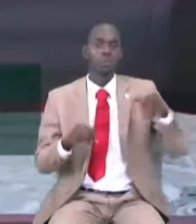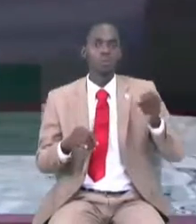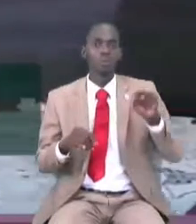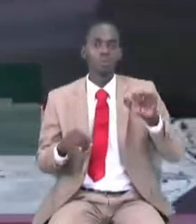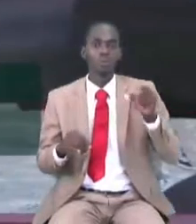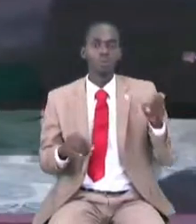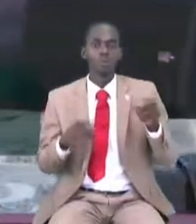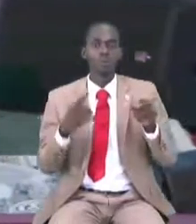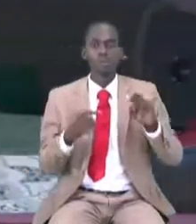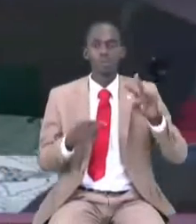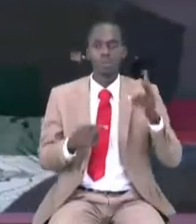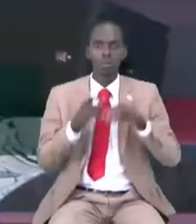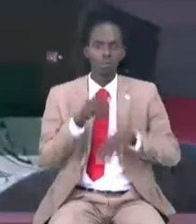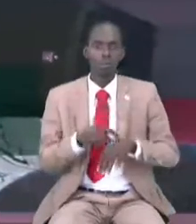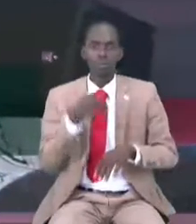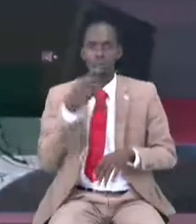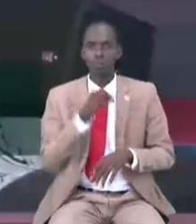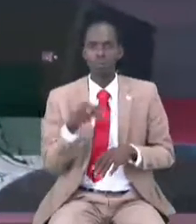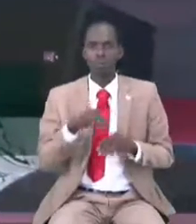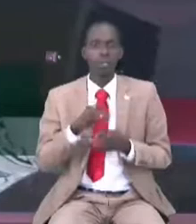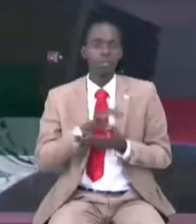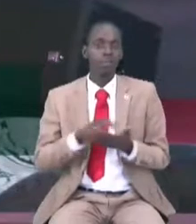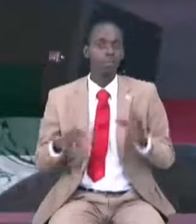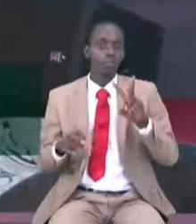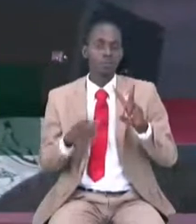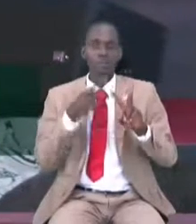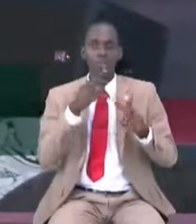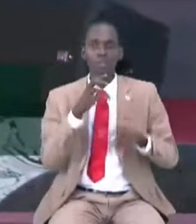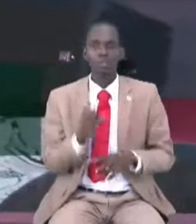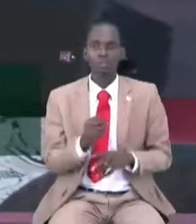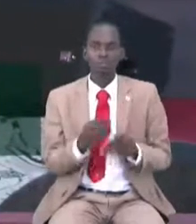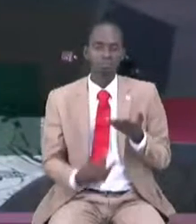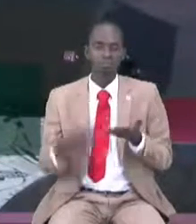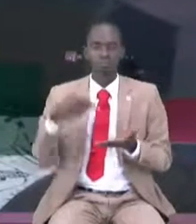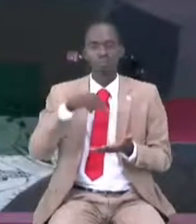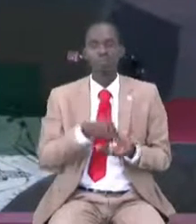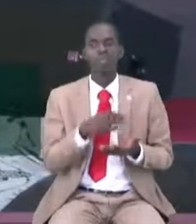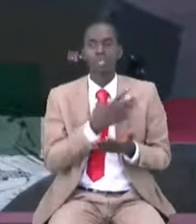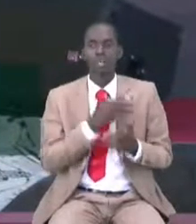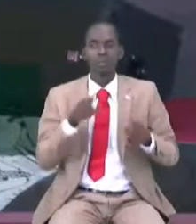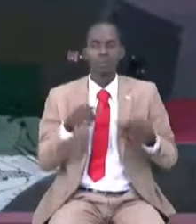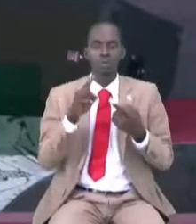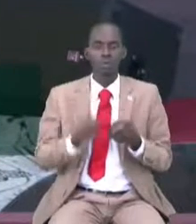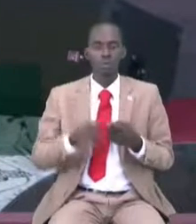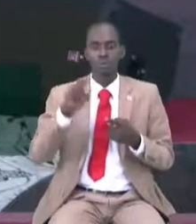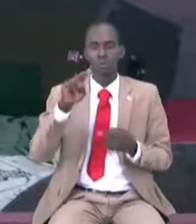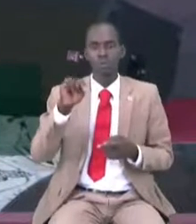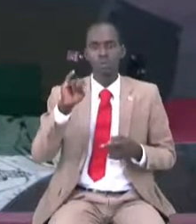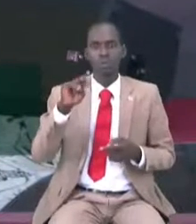mots. Lève-toi, va à Ninive, la grande ville, et proclame-y